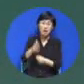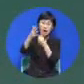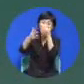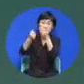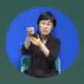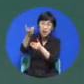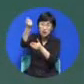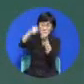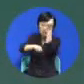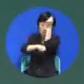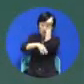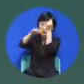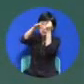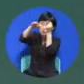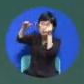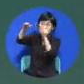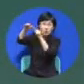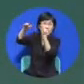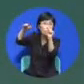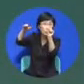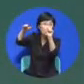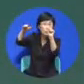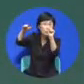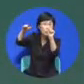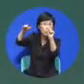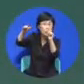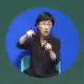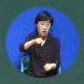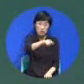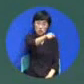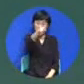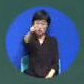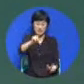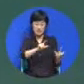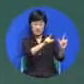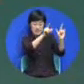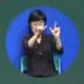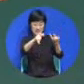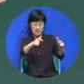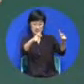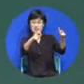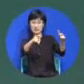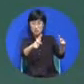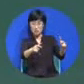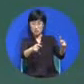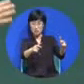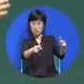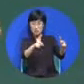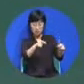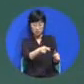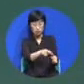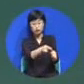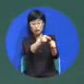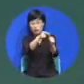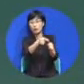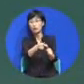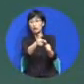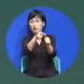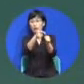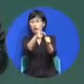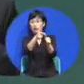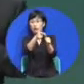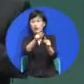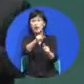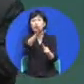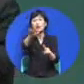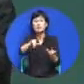기준은 여러분 지역을 살려서 빛을 비추어서 허감을 없애려고 하는 겁니다. God's